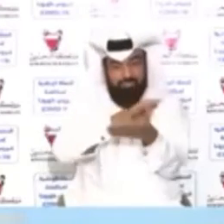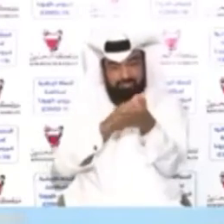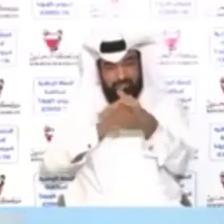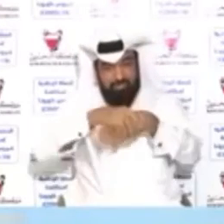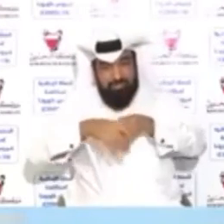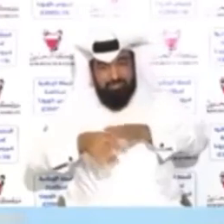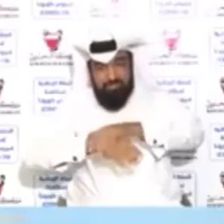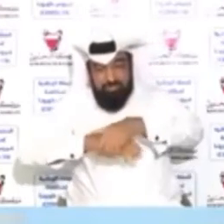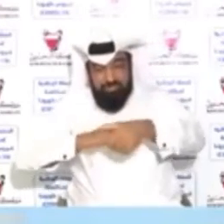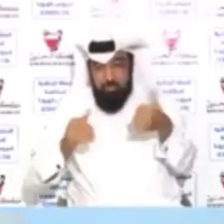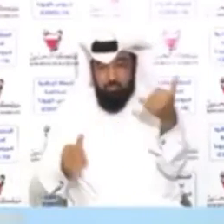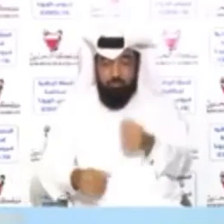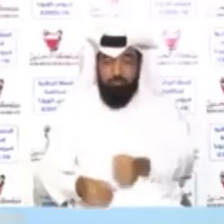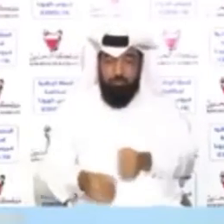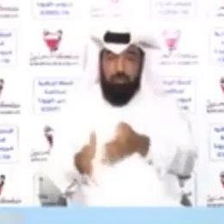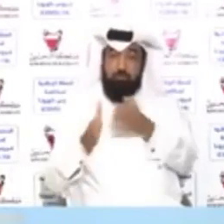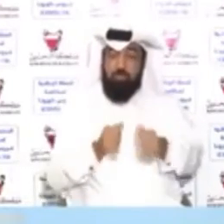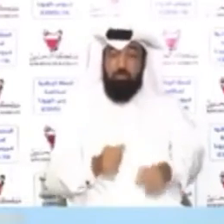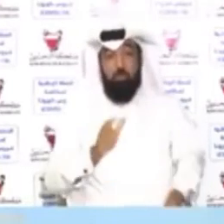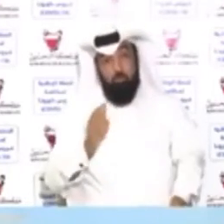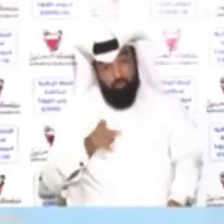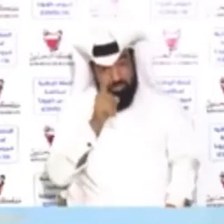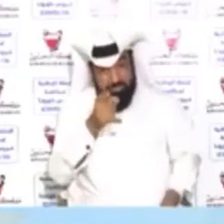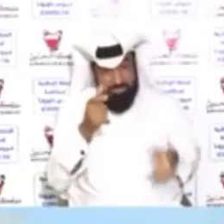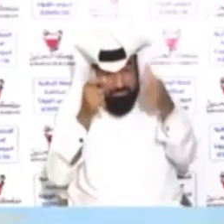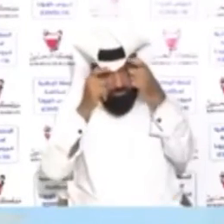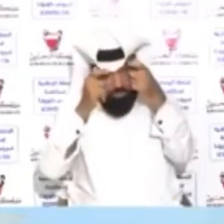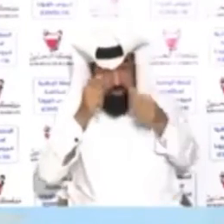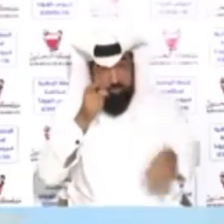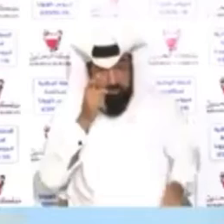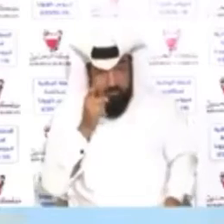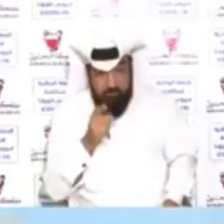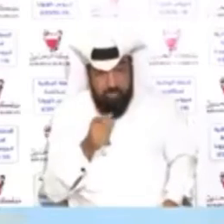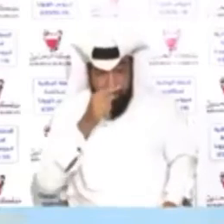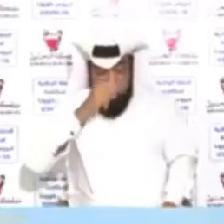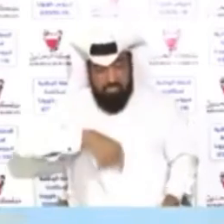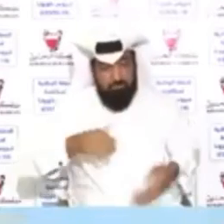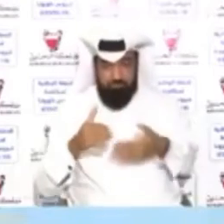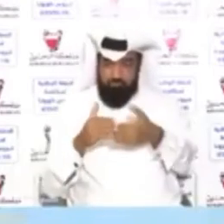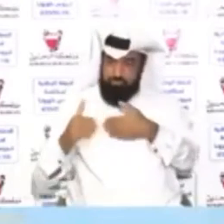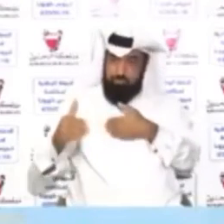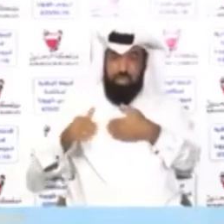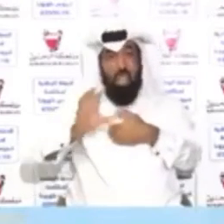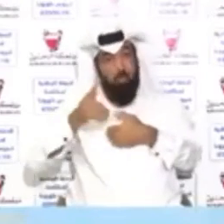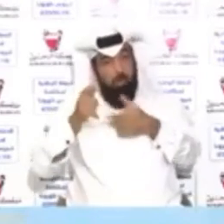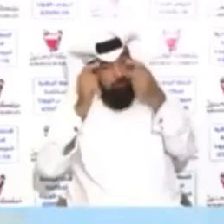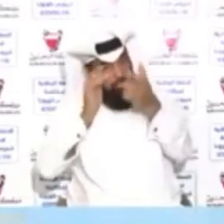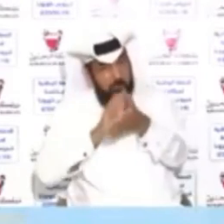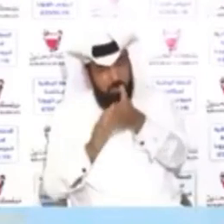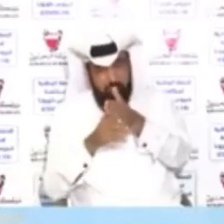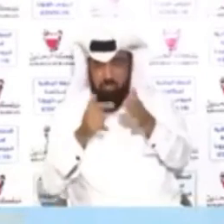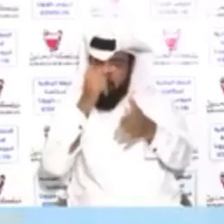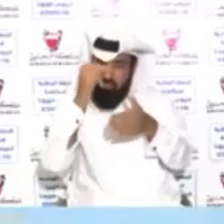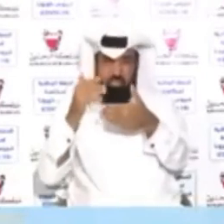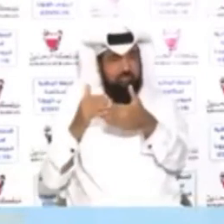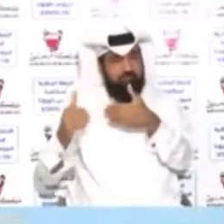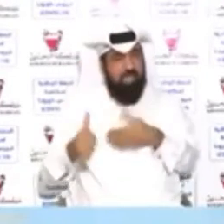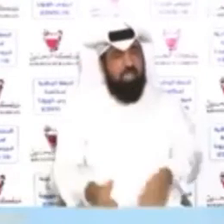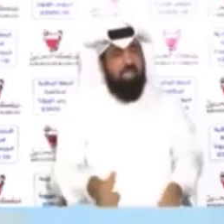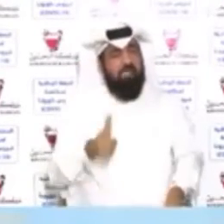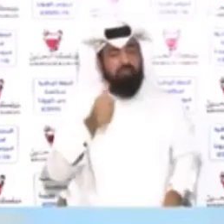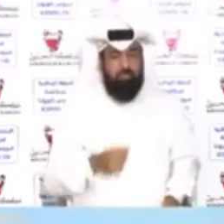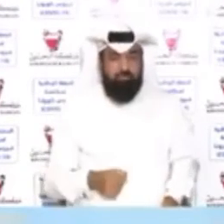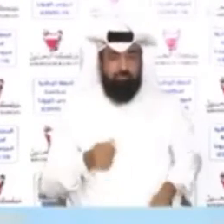حتى إنه ممكن يصاب لازم إحنا نكون عندنا بين المسافة متر إلى مترين. في هذه الحالة إحنا نحافظ على إن إحنا